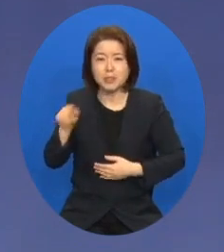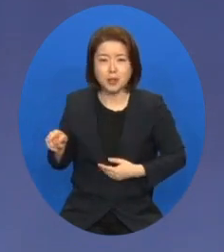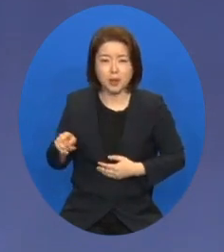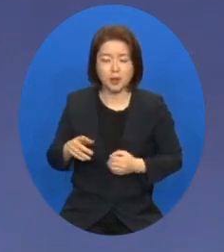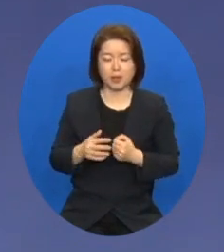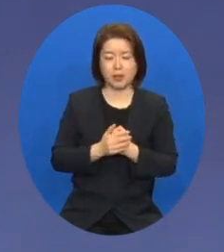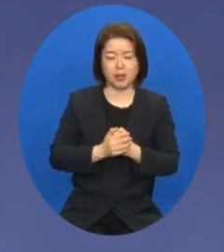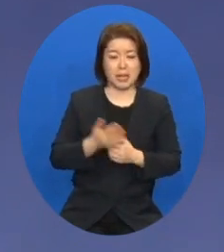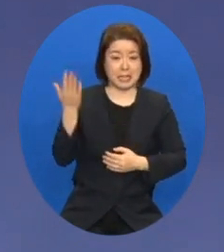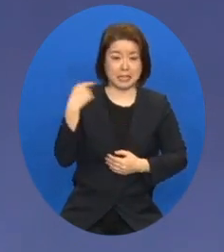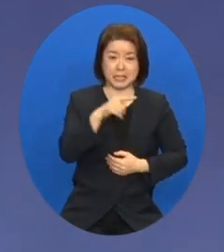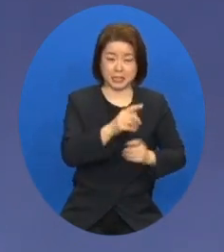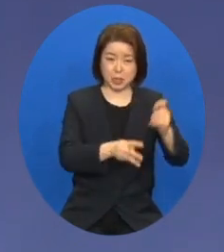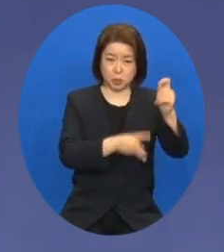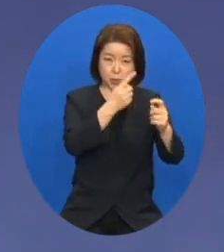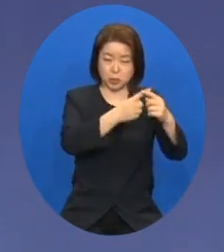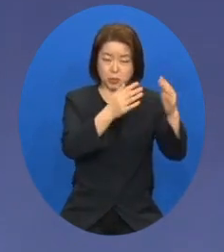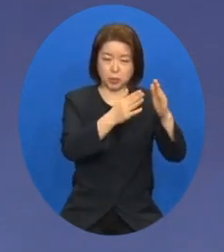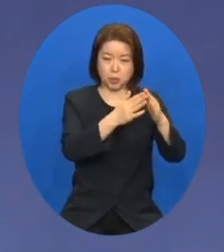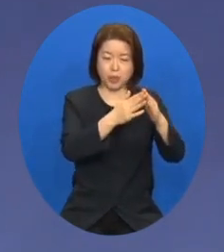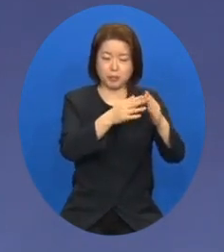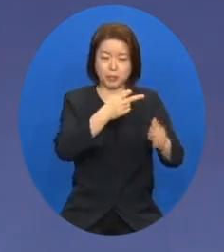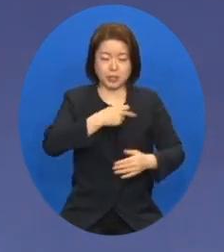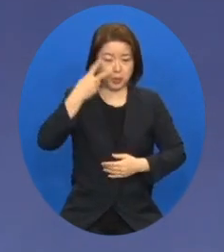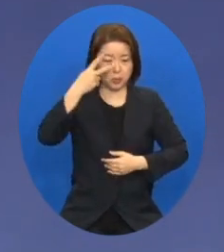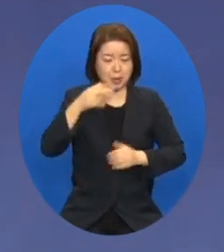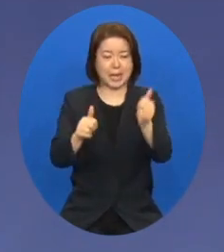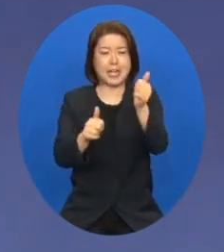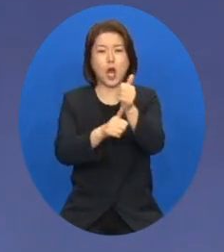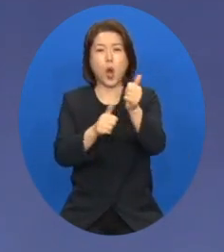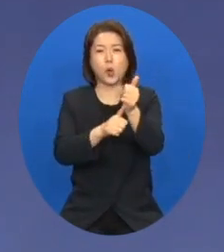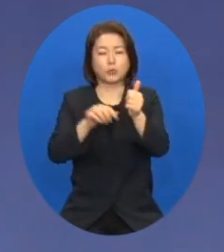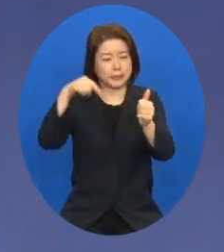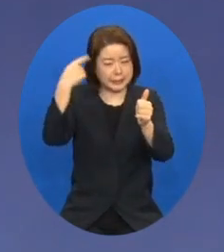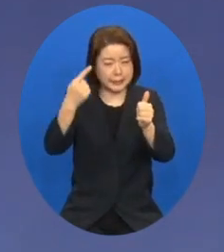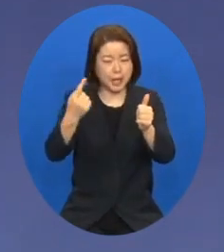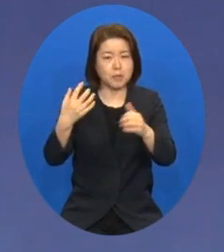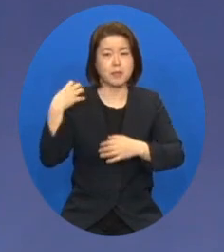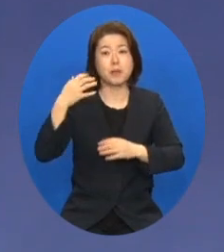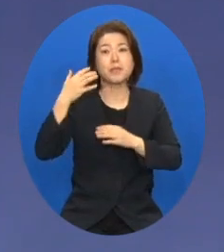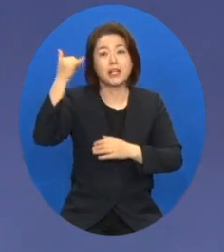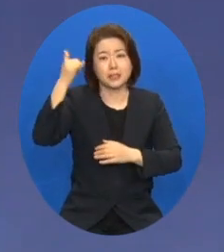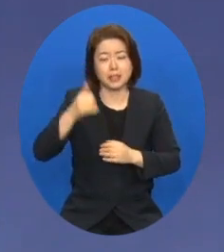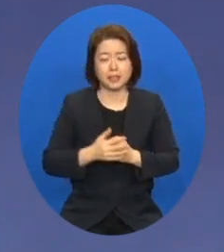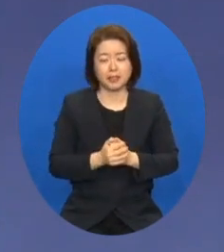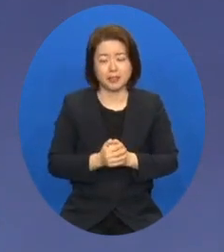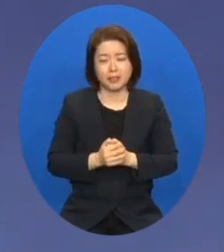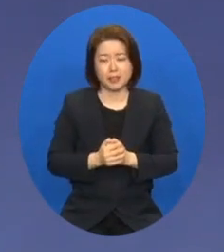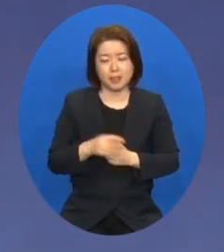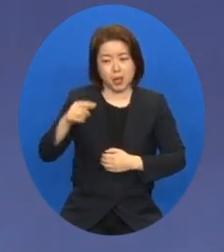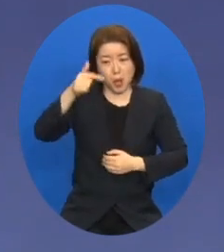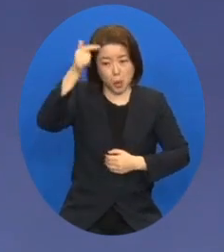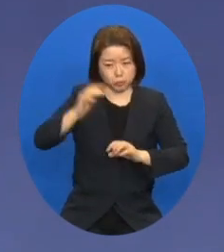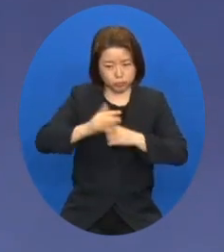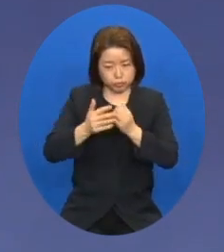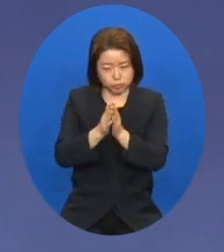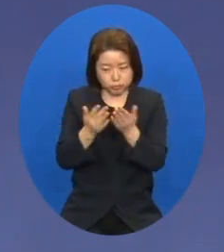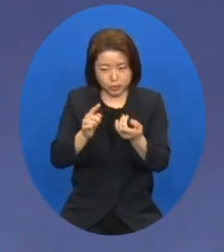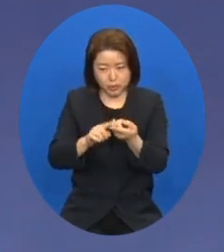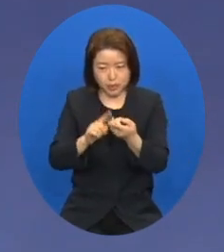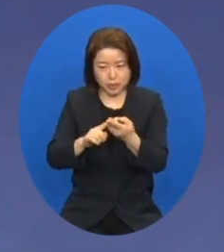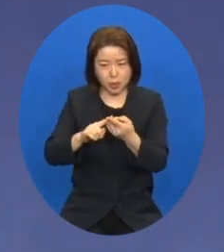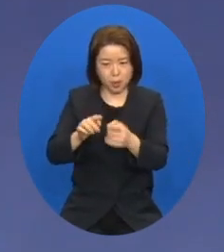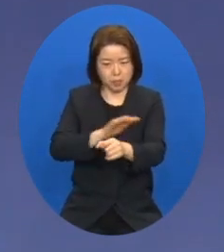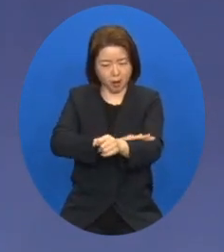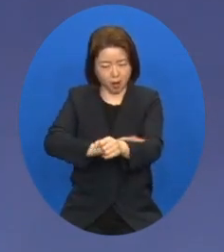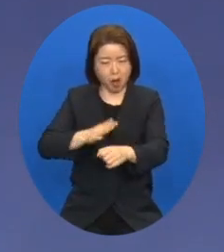후임자 였습니다 그는 성경 구약 성경 에 대해서도 아주 해박한 사람이었고 학자 였고